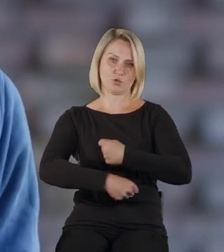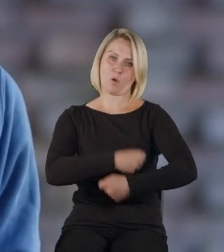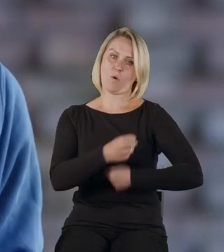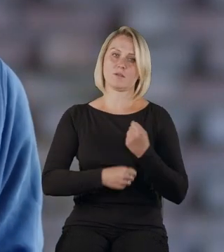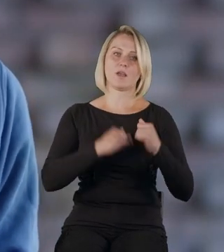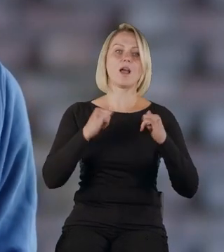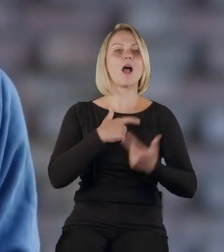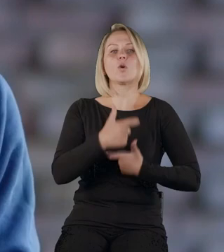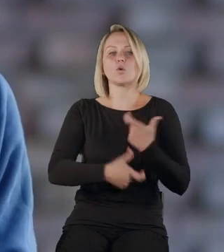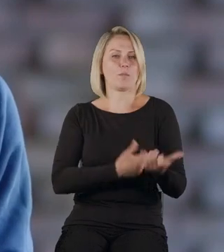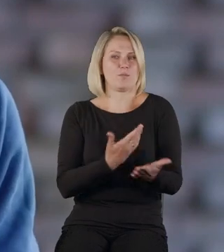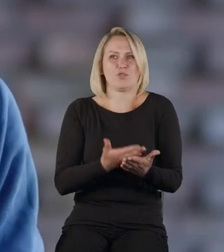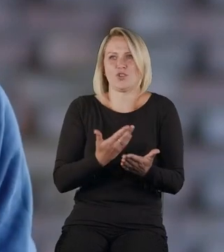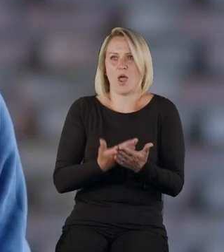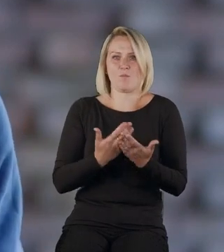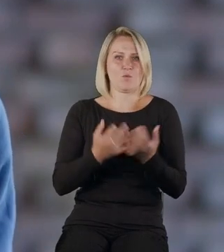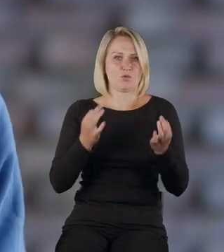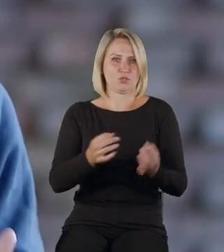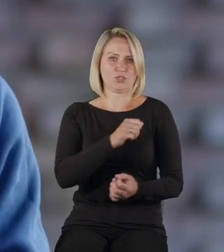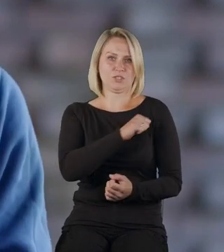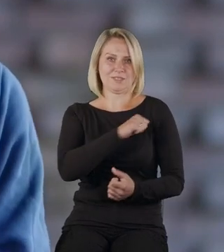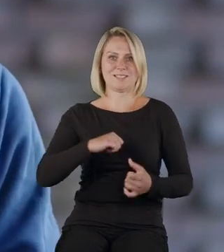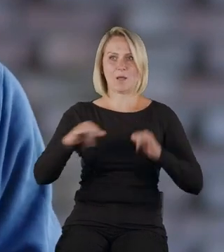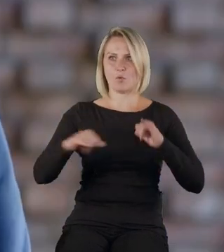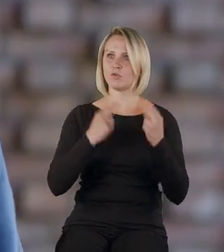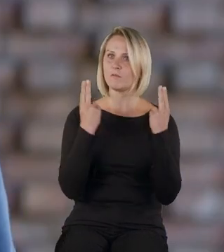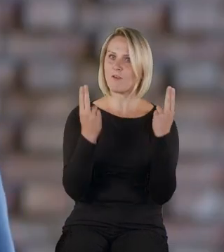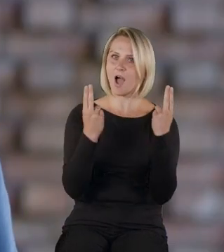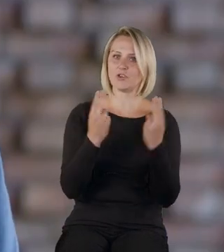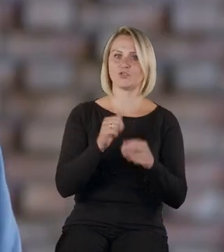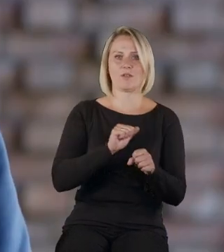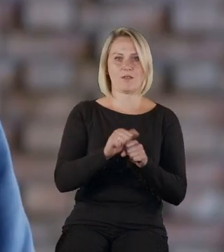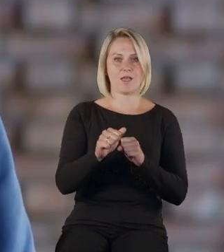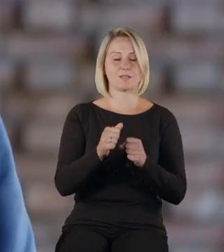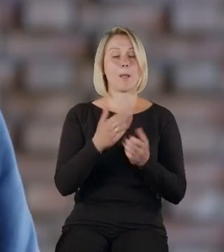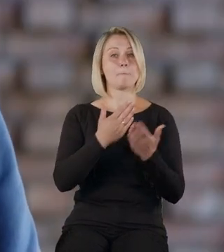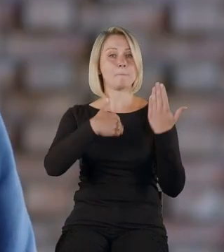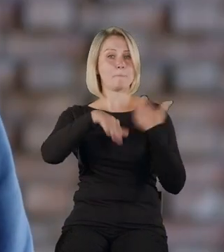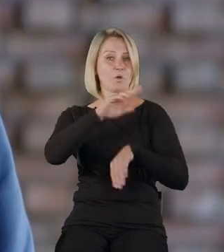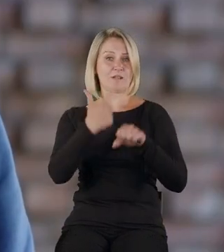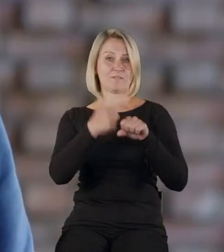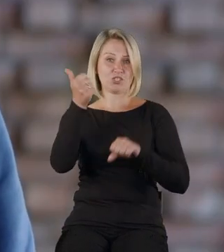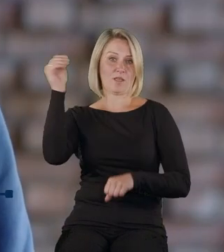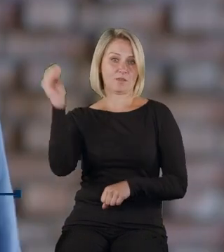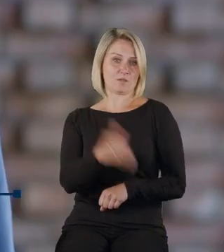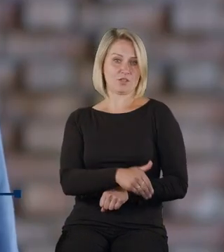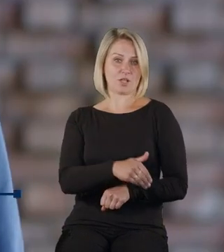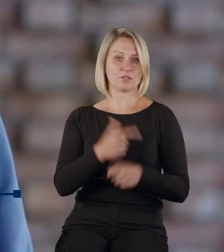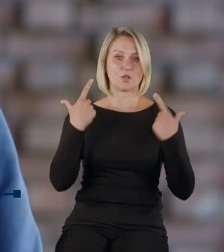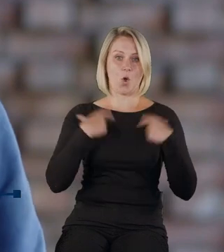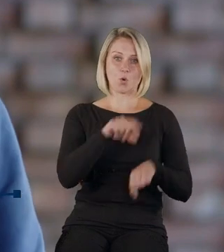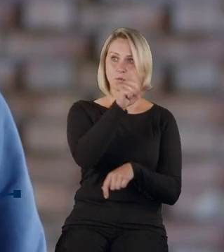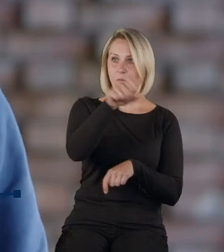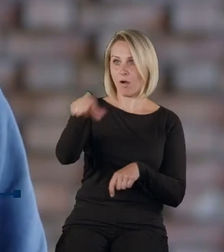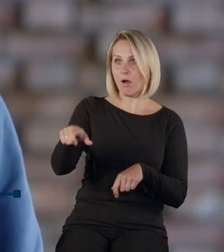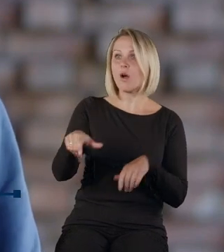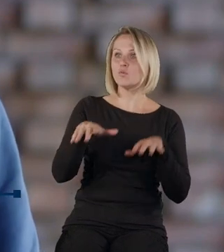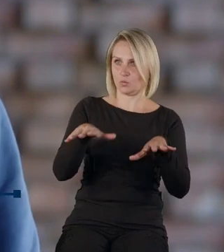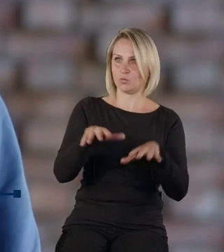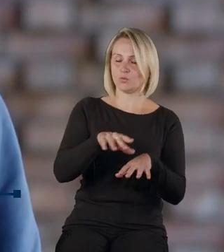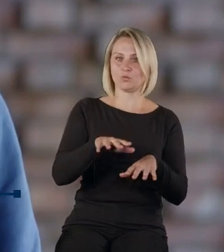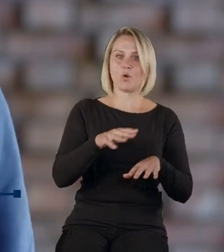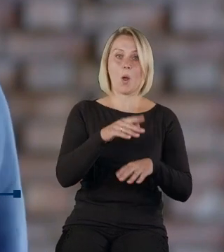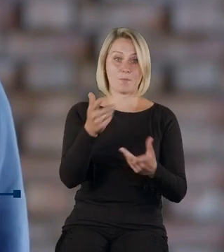czym się zajmujemy i dlaczego obecność samorządu jest właśnie tak ważna? Jest nas ponad 21 tysięcy. Przyznacie, że to całkiem